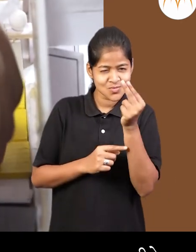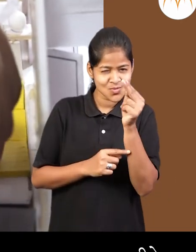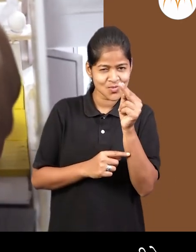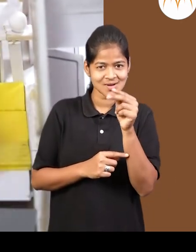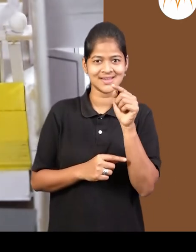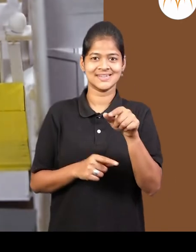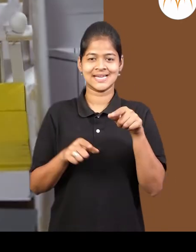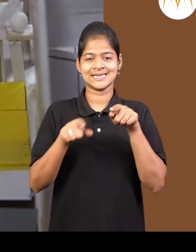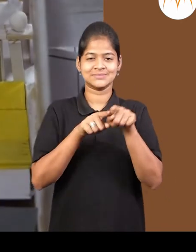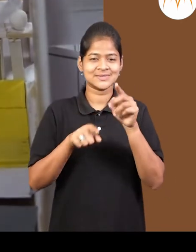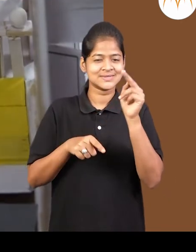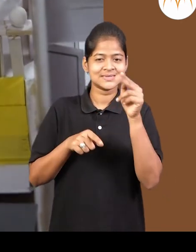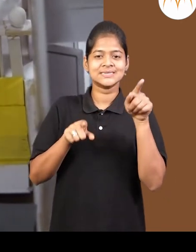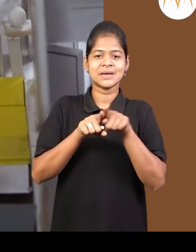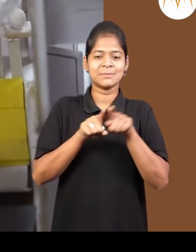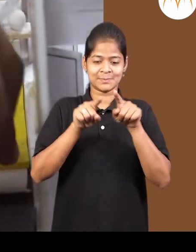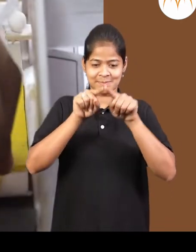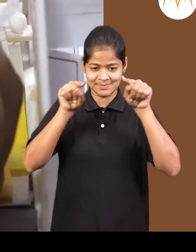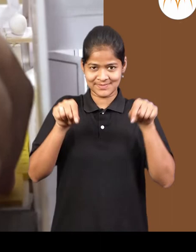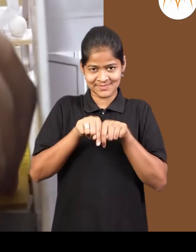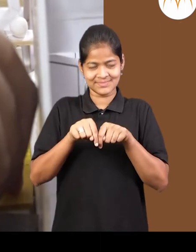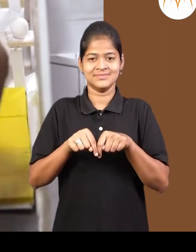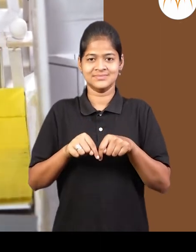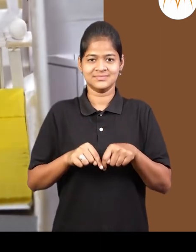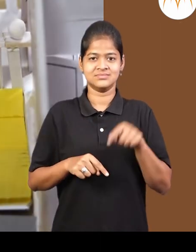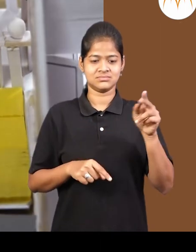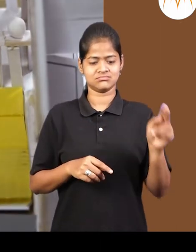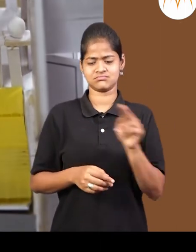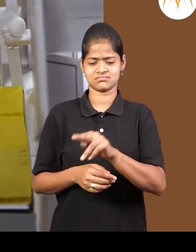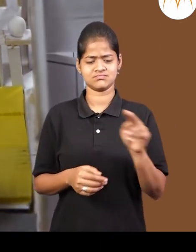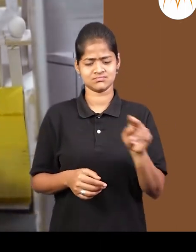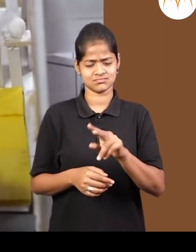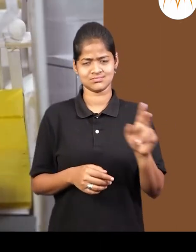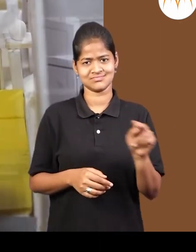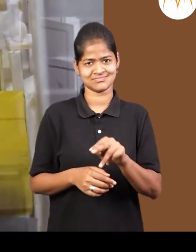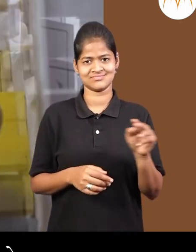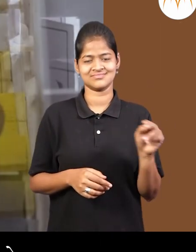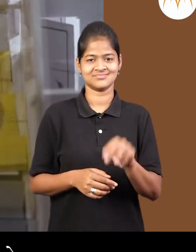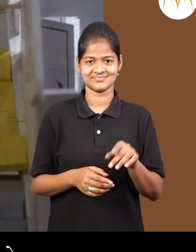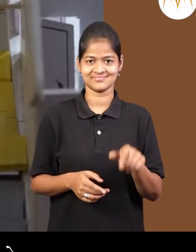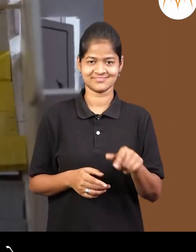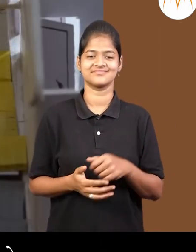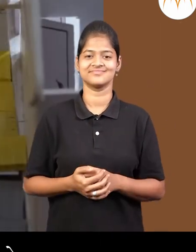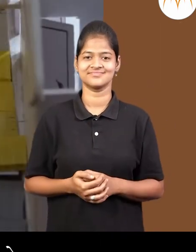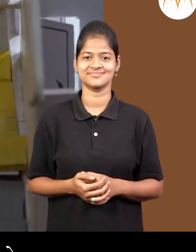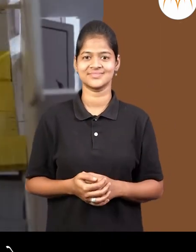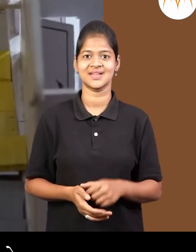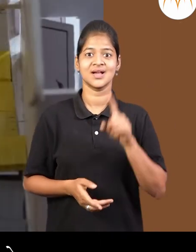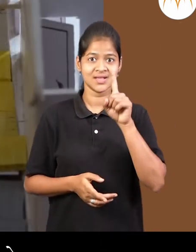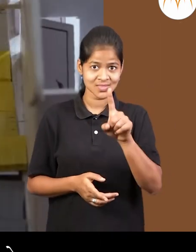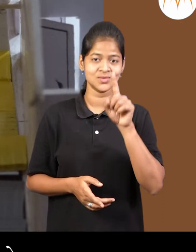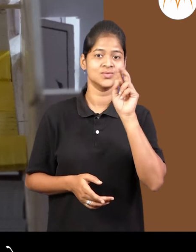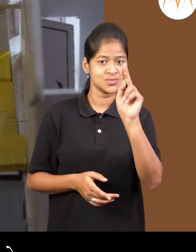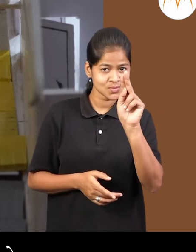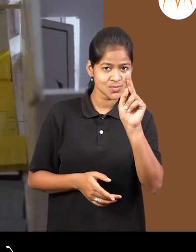टाकायच्या फरशीनी पुठ्ठा पूर्णपणे आपण झाकून टाकला. एक छोटा तुकडा म्हणजे